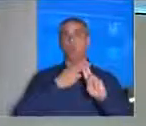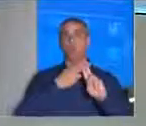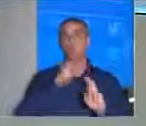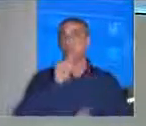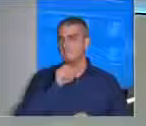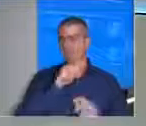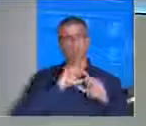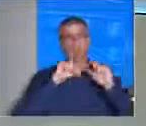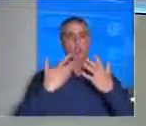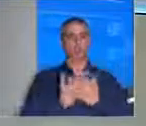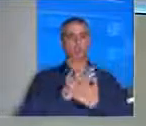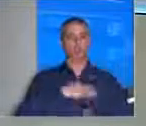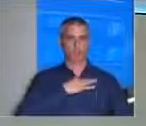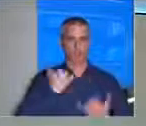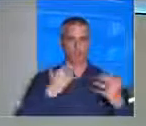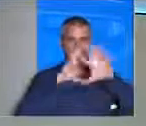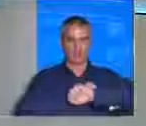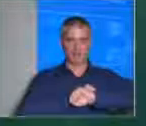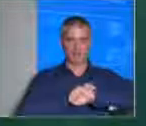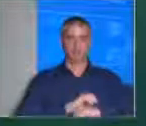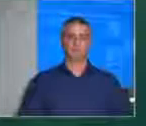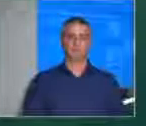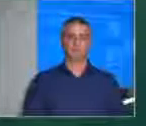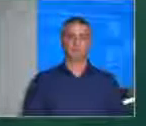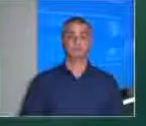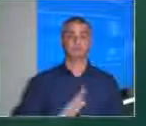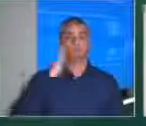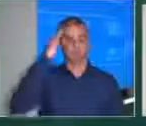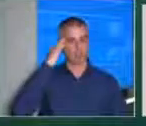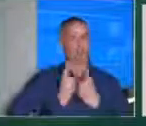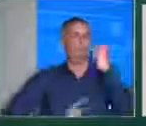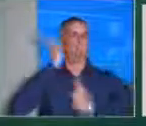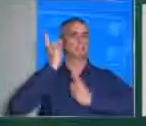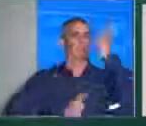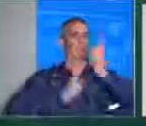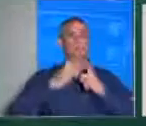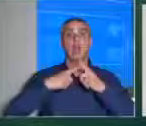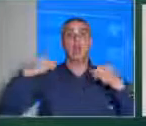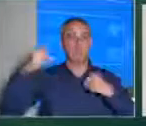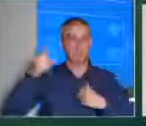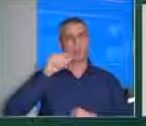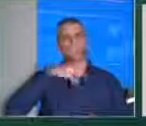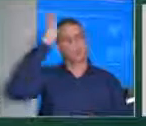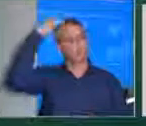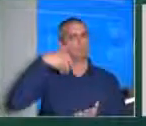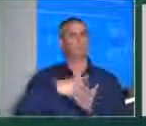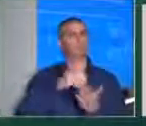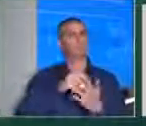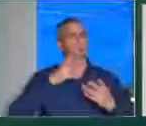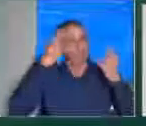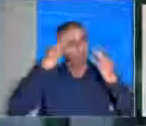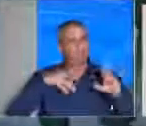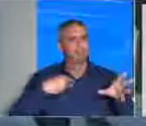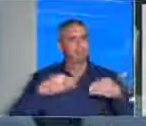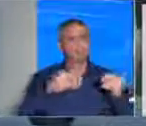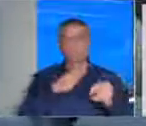ואלה כותרות התוכנית שלנו הערב. צפון קוריאה שיגרה טילים לעבר יפן, אבל טראמפ ממשיך בקו הסבלני